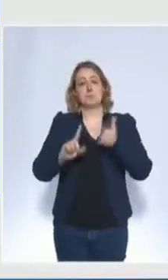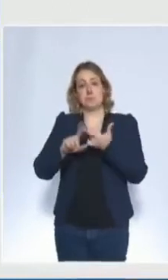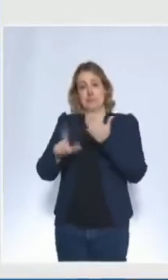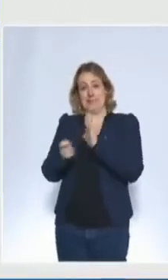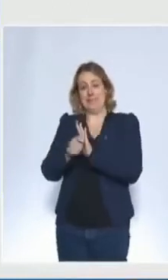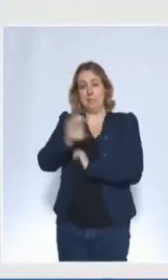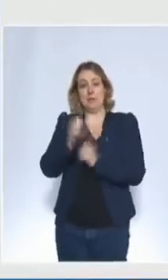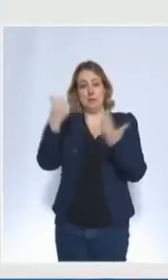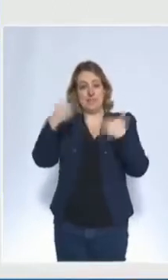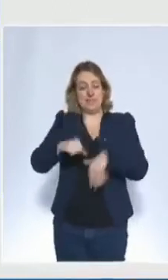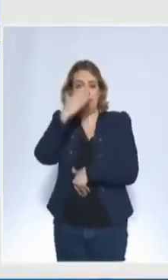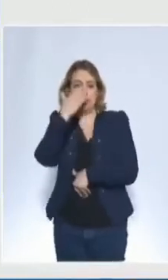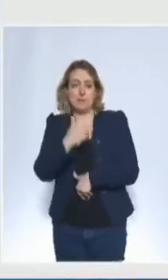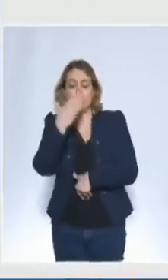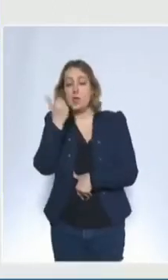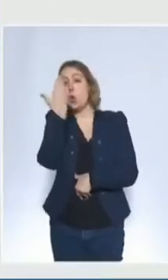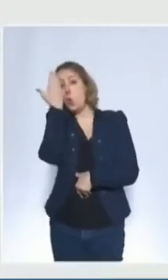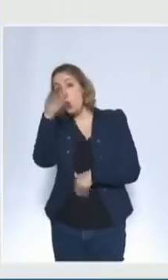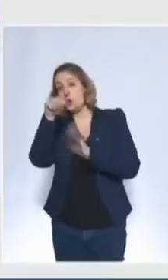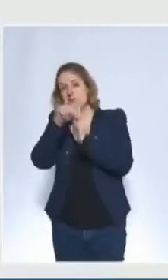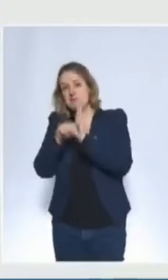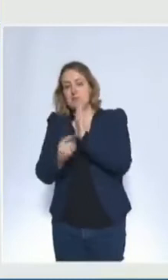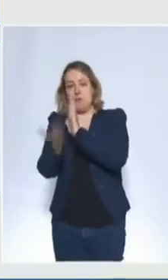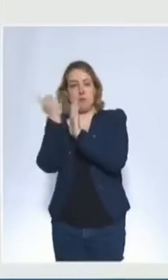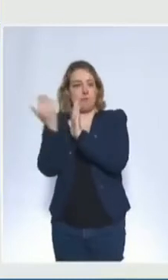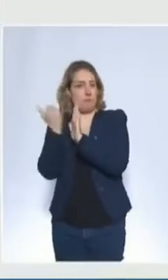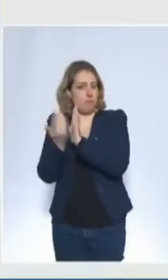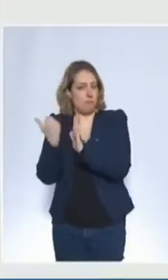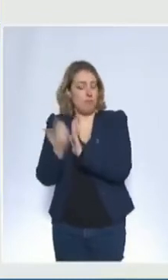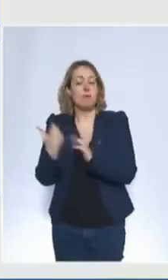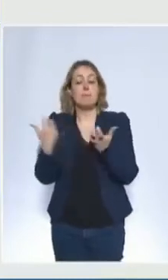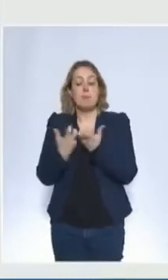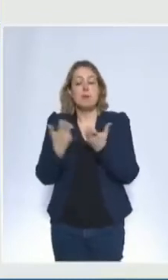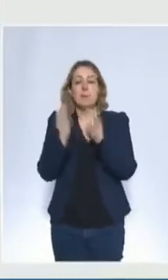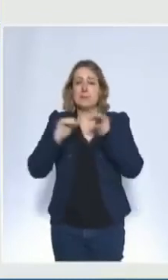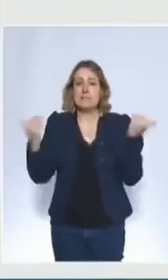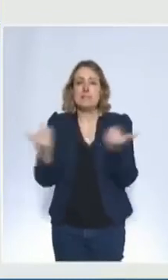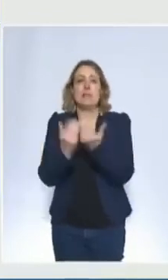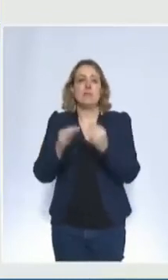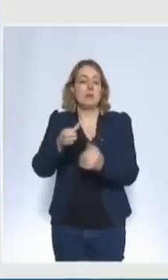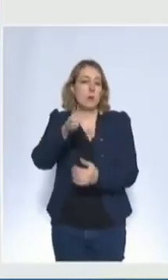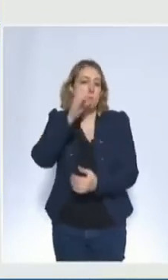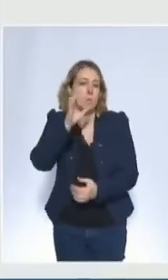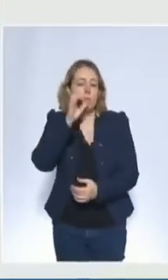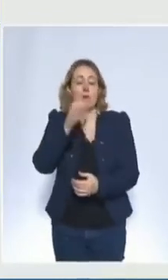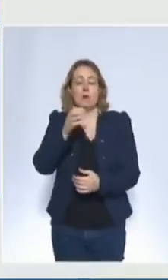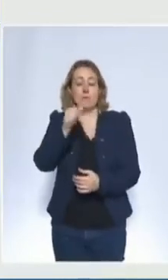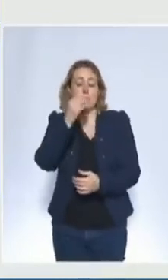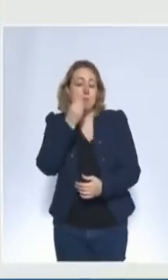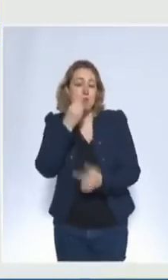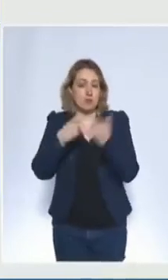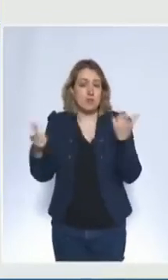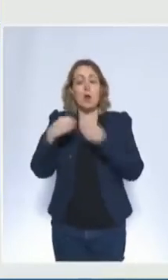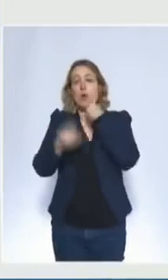février nous lèverons les autres mesures la consommation dans les stades les cinémas ou les transports